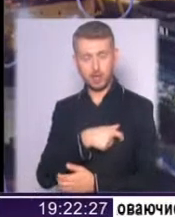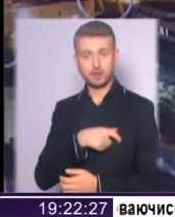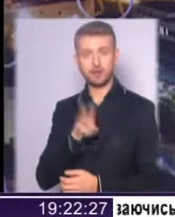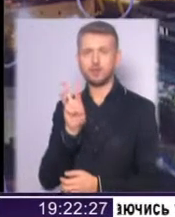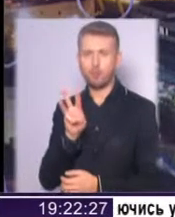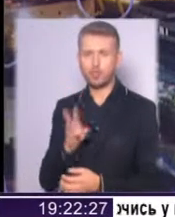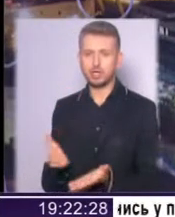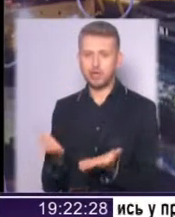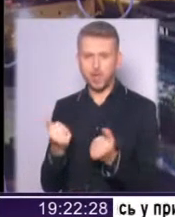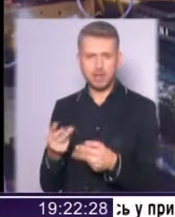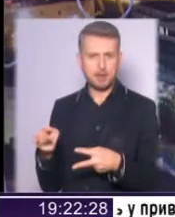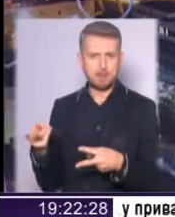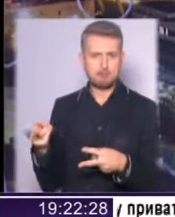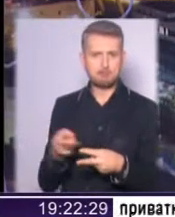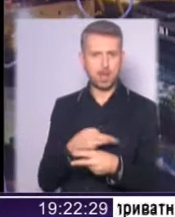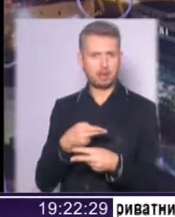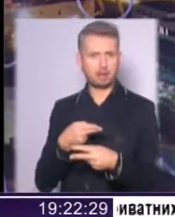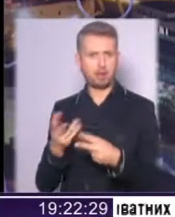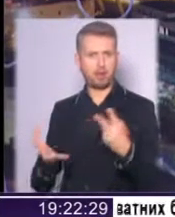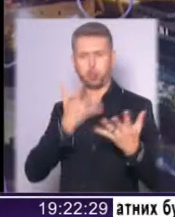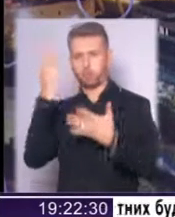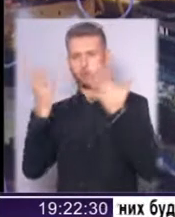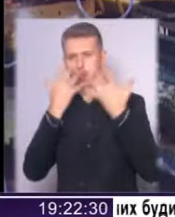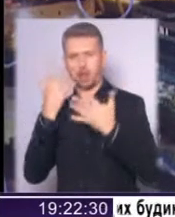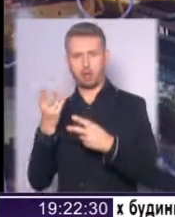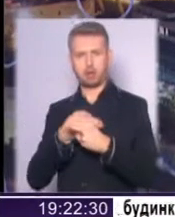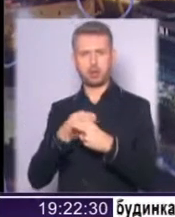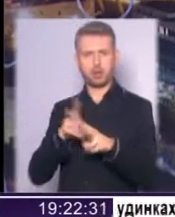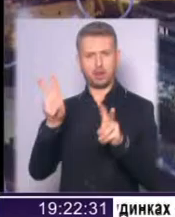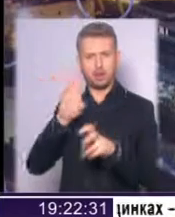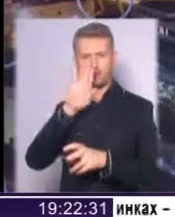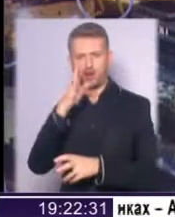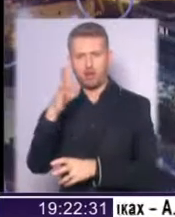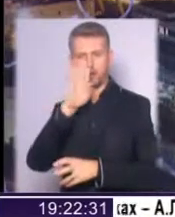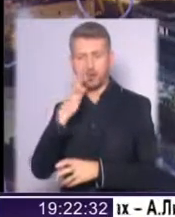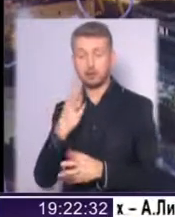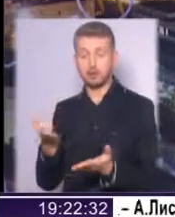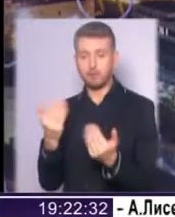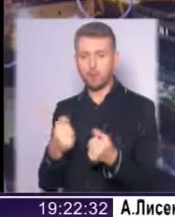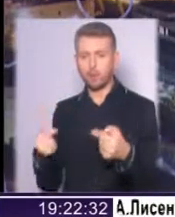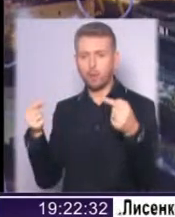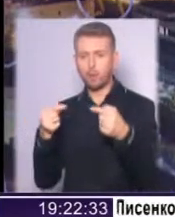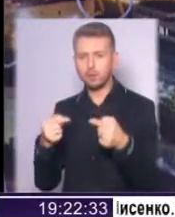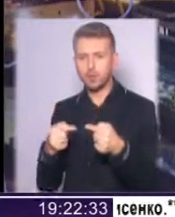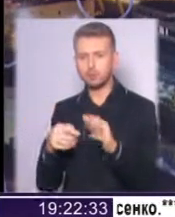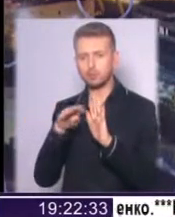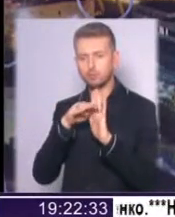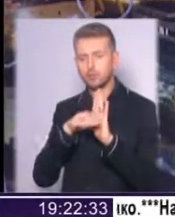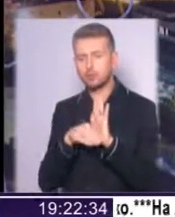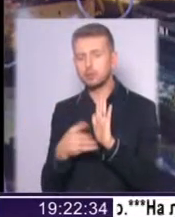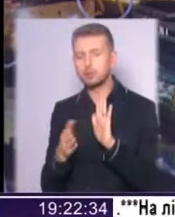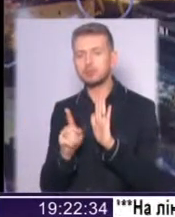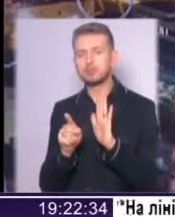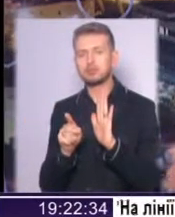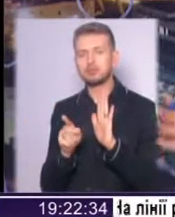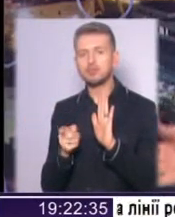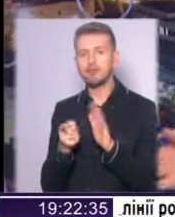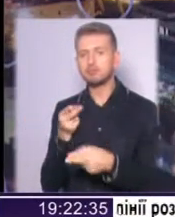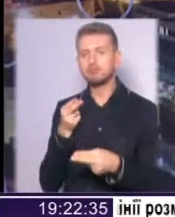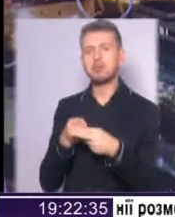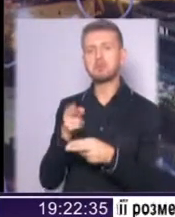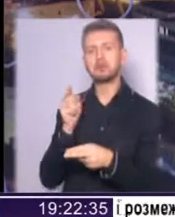депутатів-свободівців, давайте без пафосу, без зради, давайте от конкретно, які пункти цього документу не дозволили вам